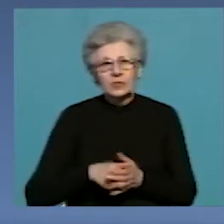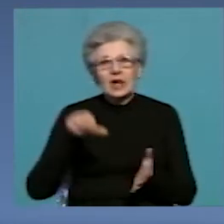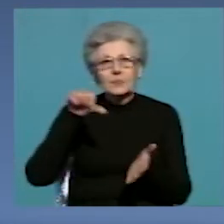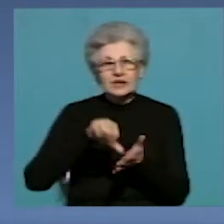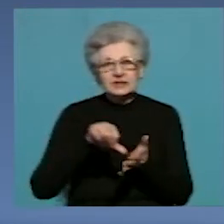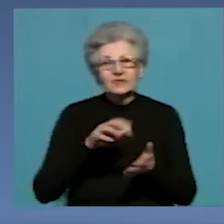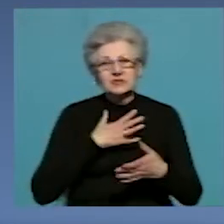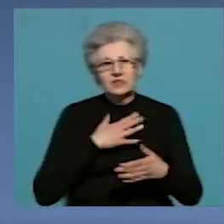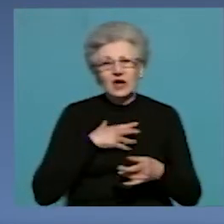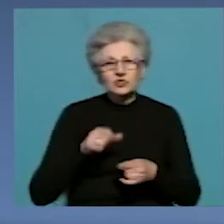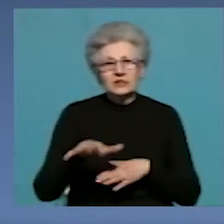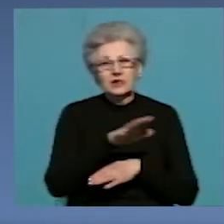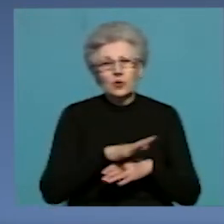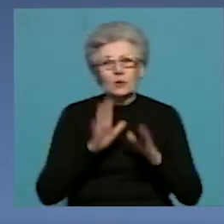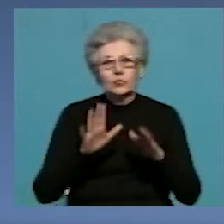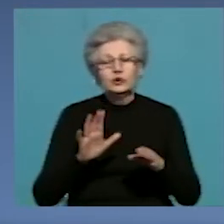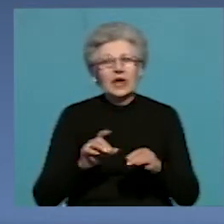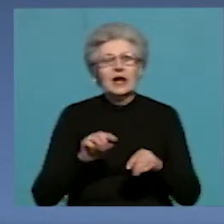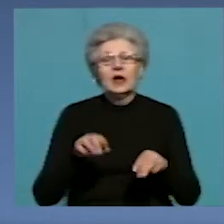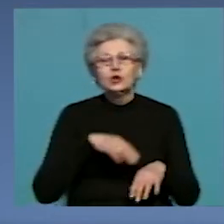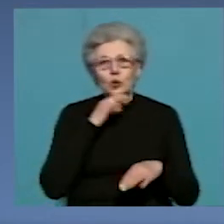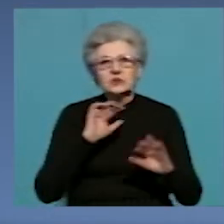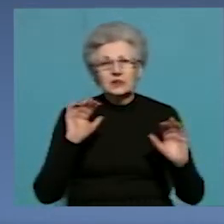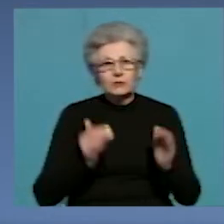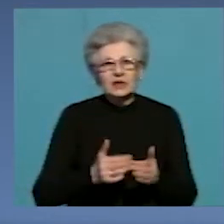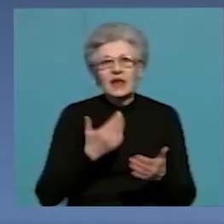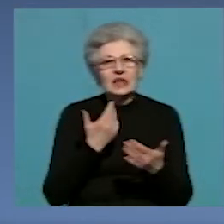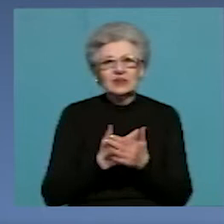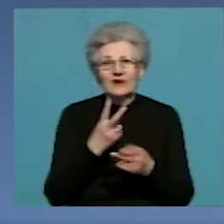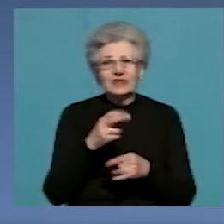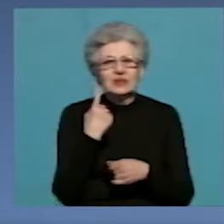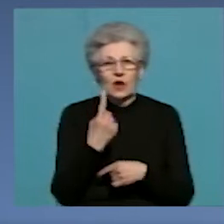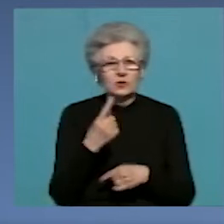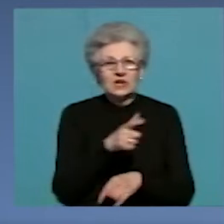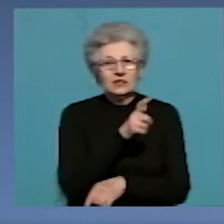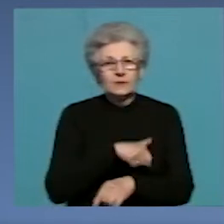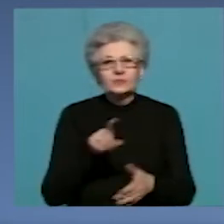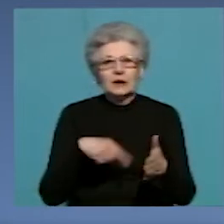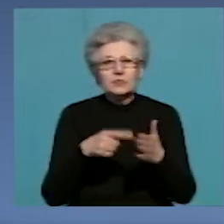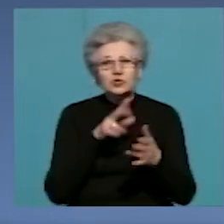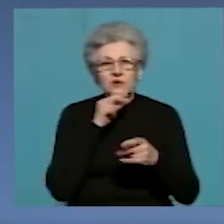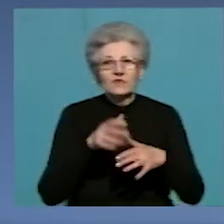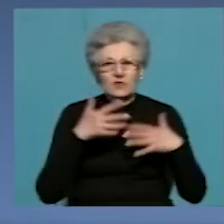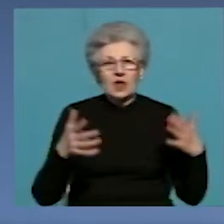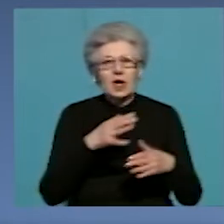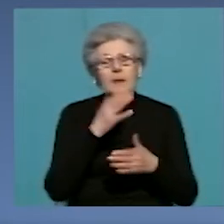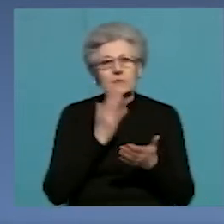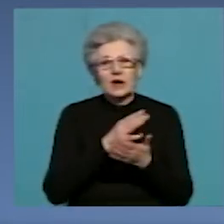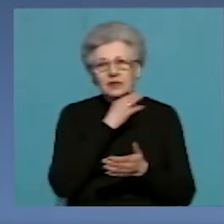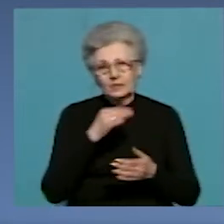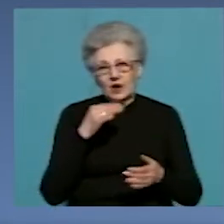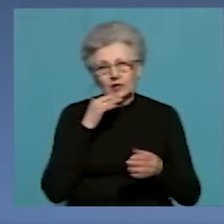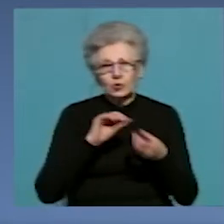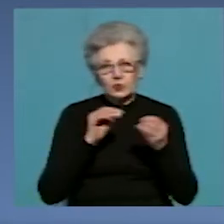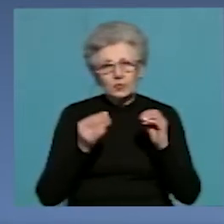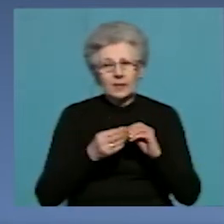Представництво нашої території буде досить мале, тобто там навіть не один депутат. Місто велике, має, бачимо, на сьогоднішній день